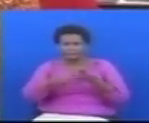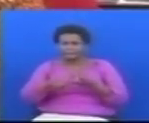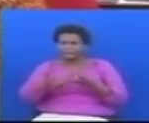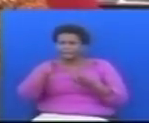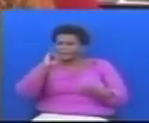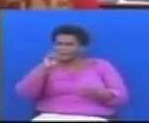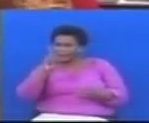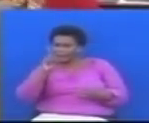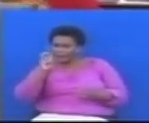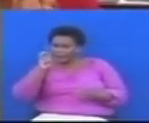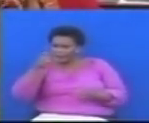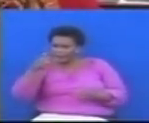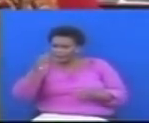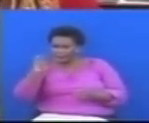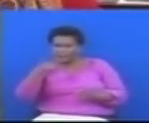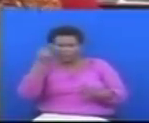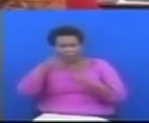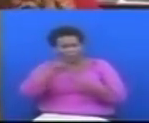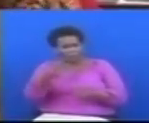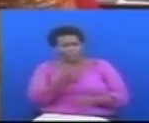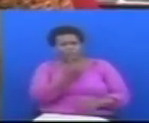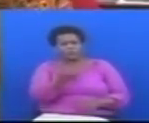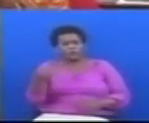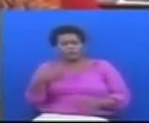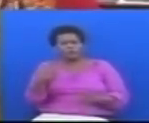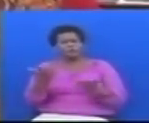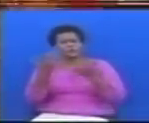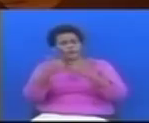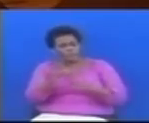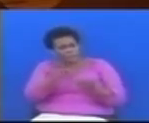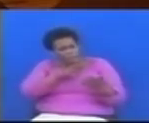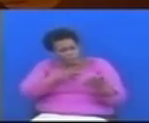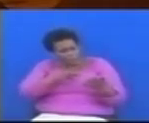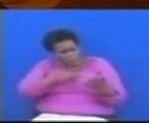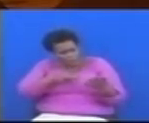wanafunzi wa sekondari wapate kujisomea na kupata ufaulu mzuri?